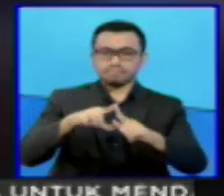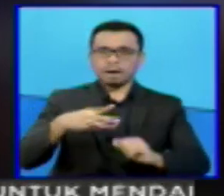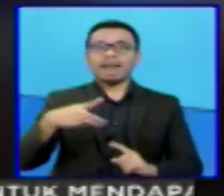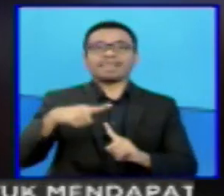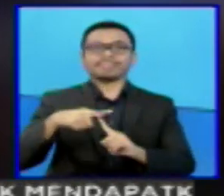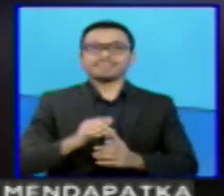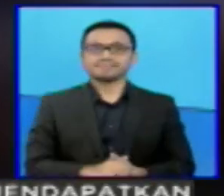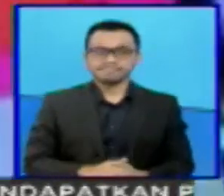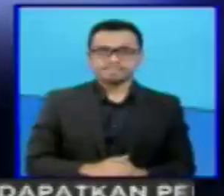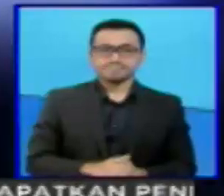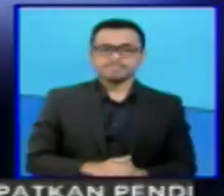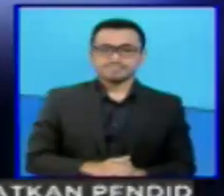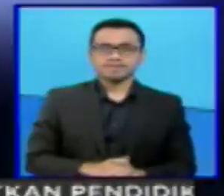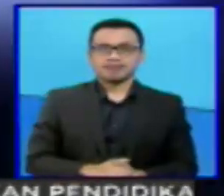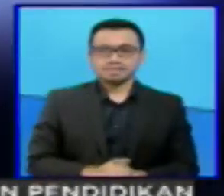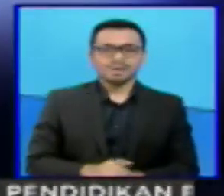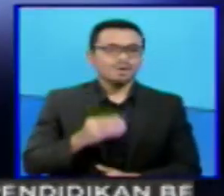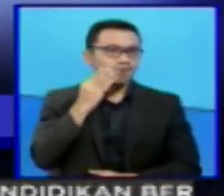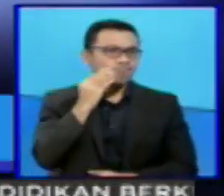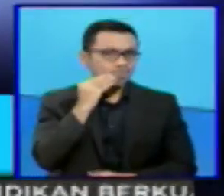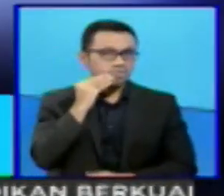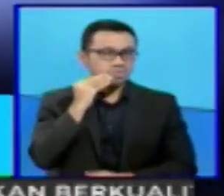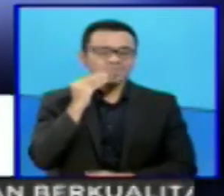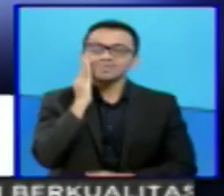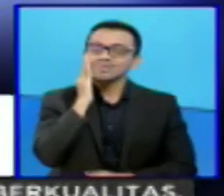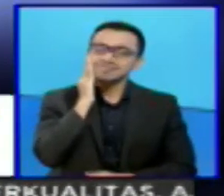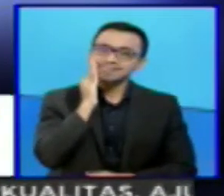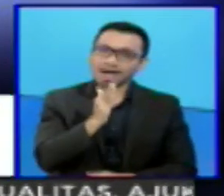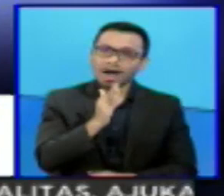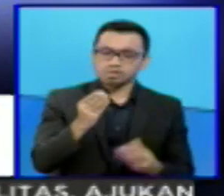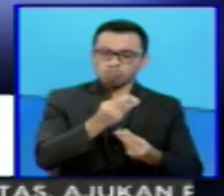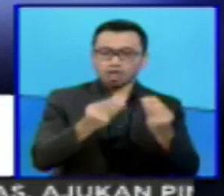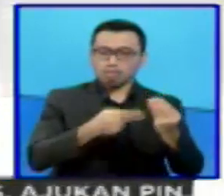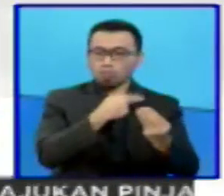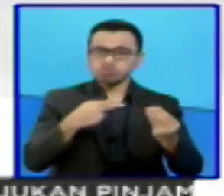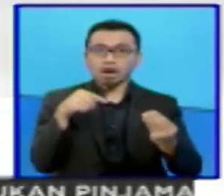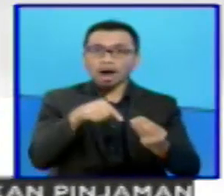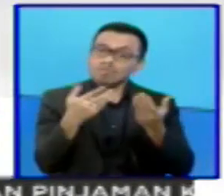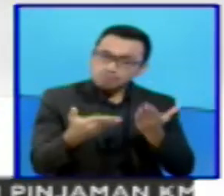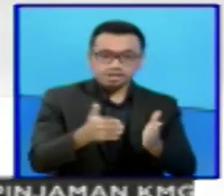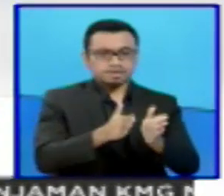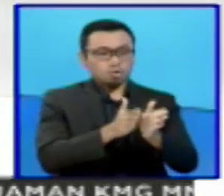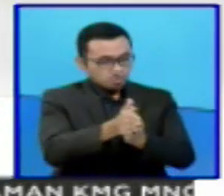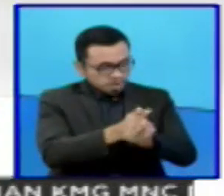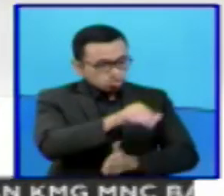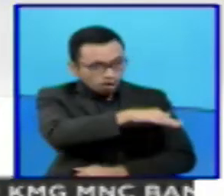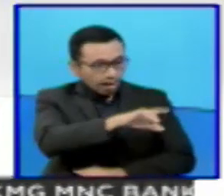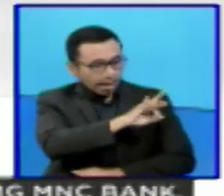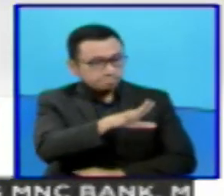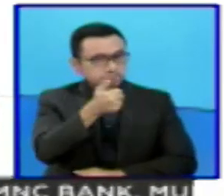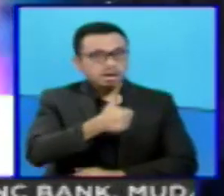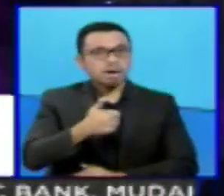Mengharumkan merah putih di usia dini seperti Kiara diharapkan juga memotivasi anak-anak lain berprestasi di tingkat internasional.